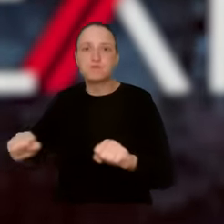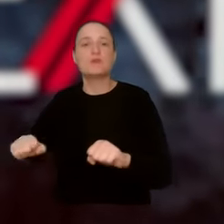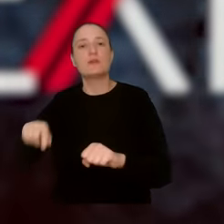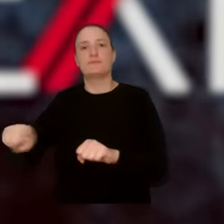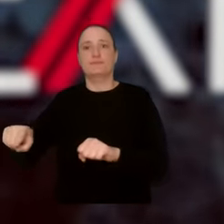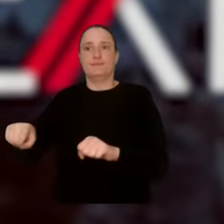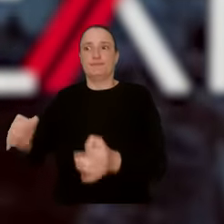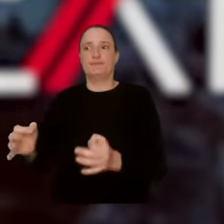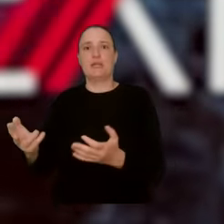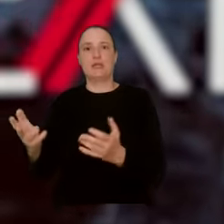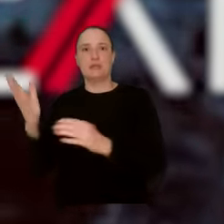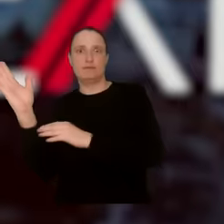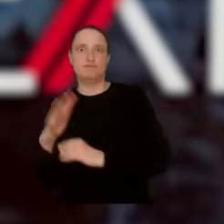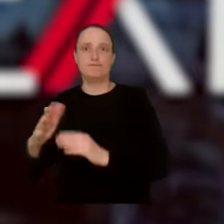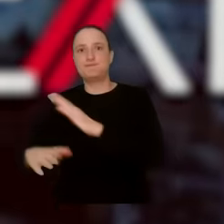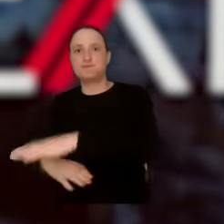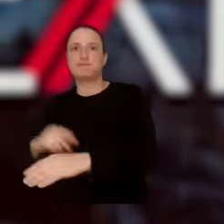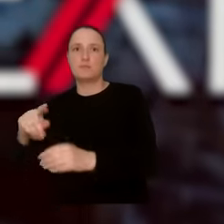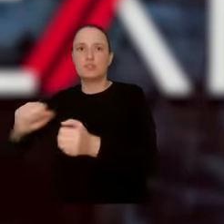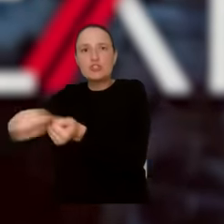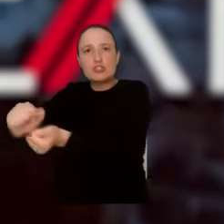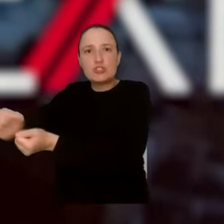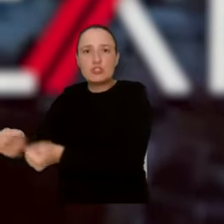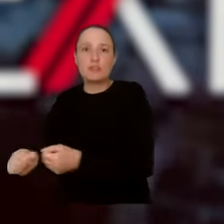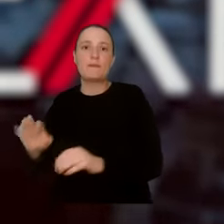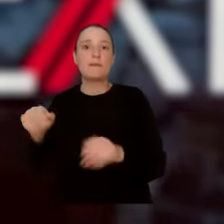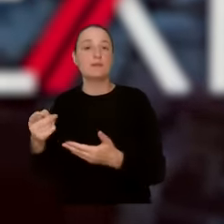powietrznych poinformowali o uszkodzeniu 6 myśliwców F-16.